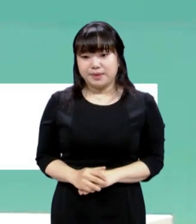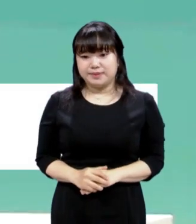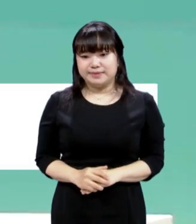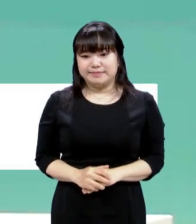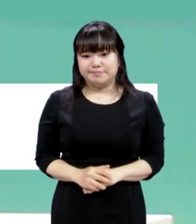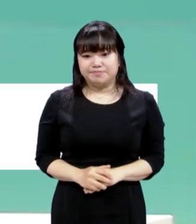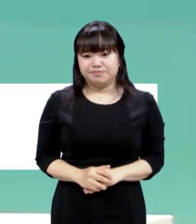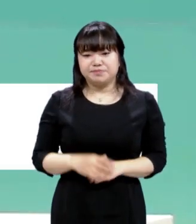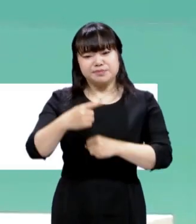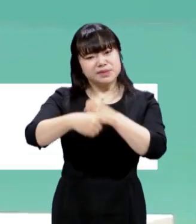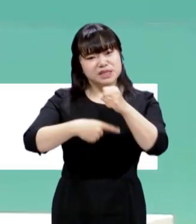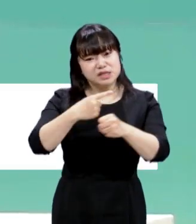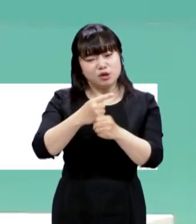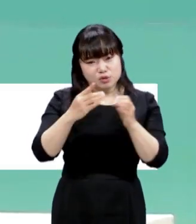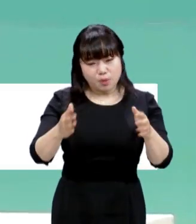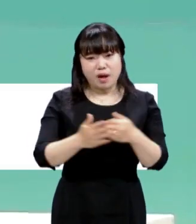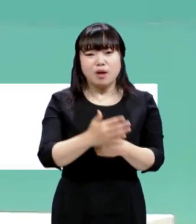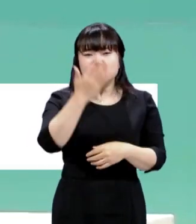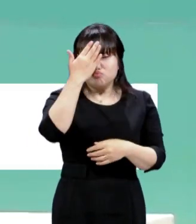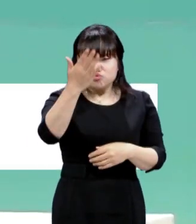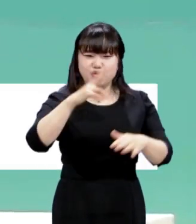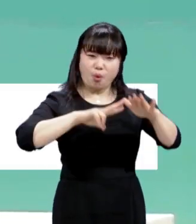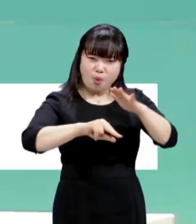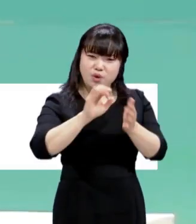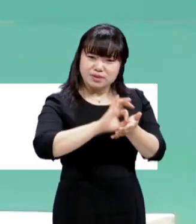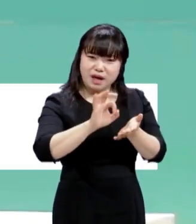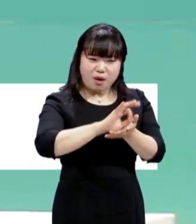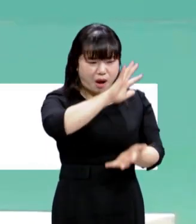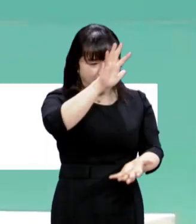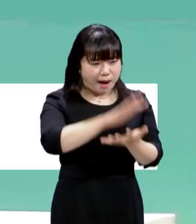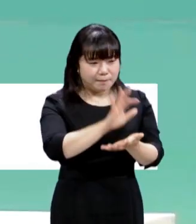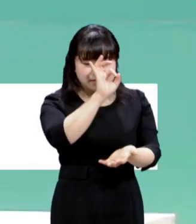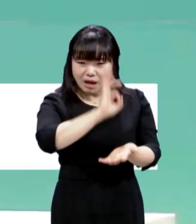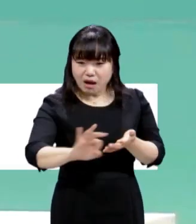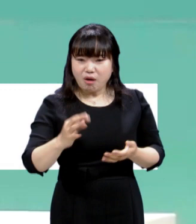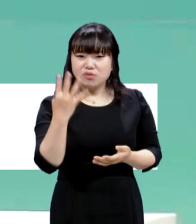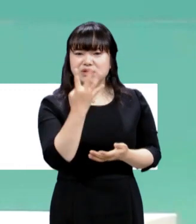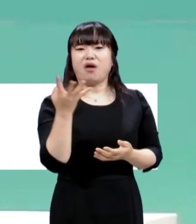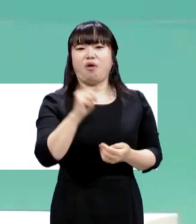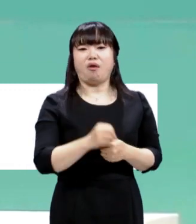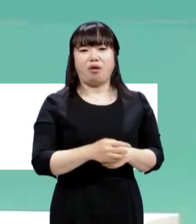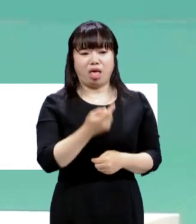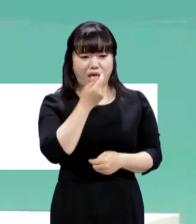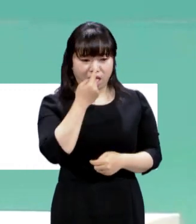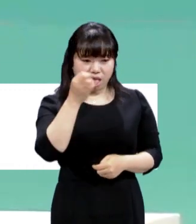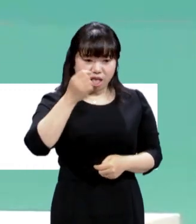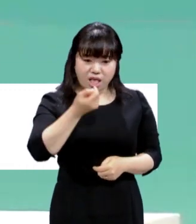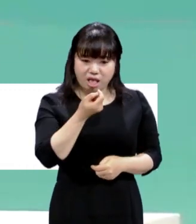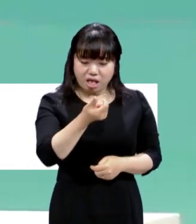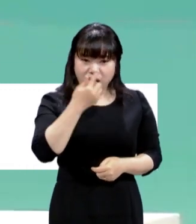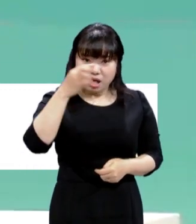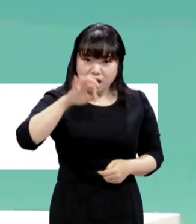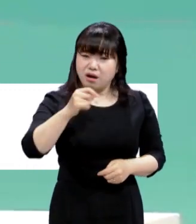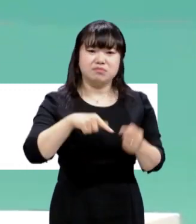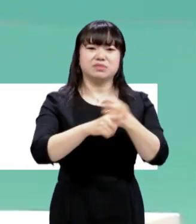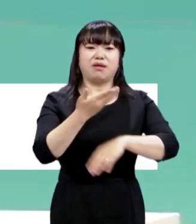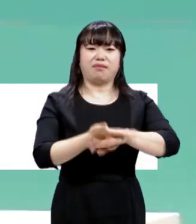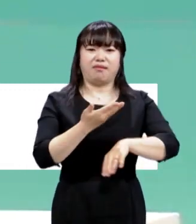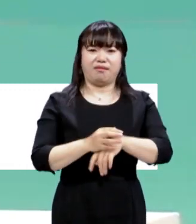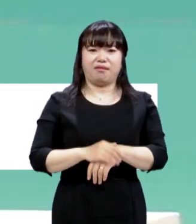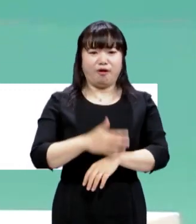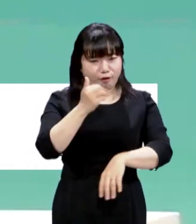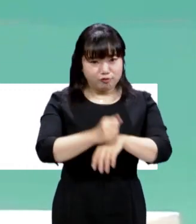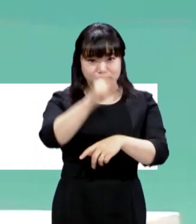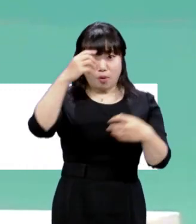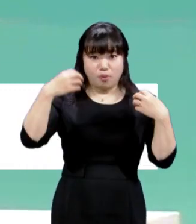1 연관 이 손실 비용이 약 4000억 정도다 라는 걸로 알고 있습니다 작지 않습니다 그렇기 때문에 에 중앙부처